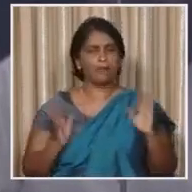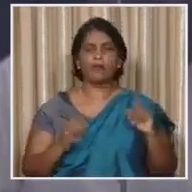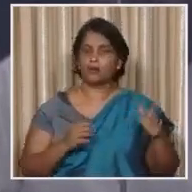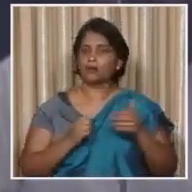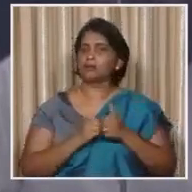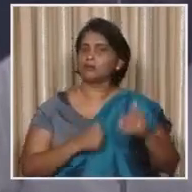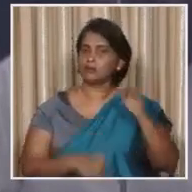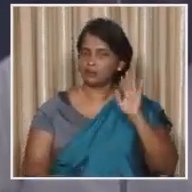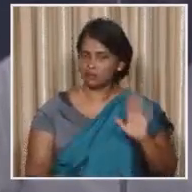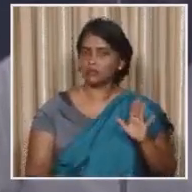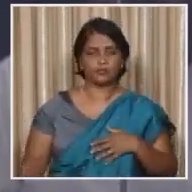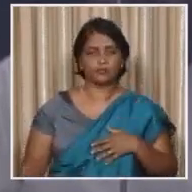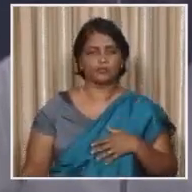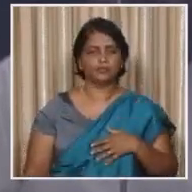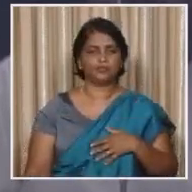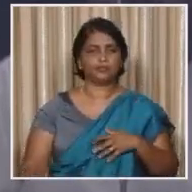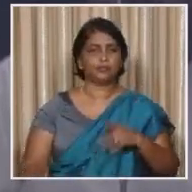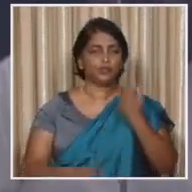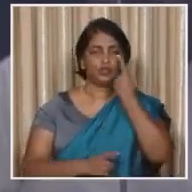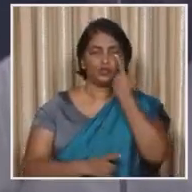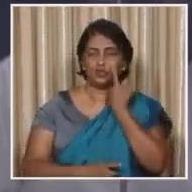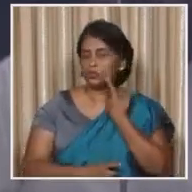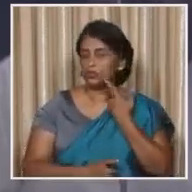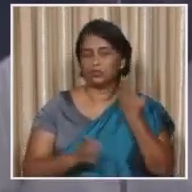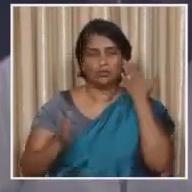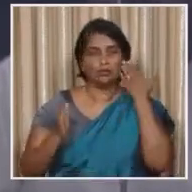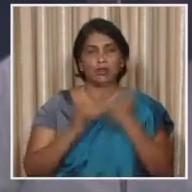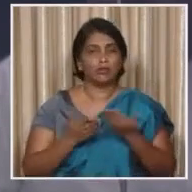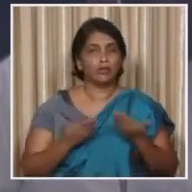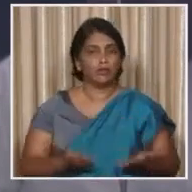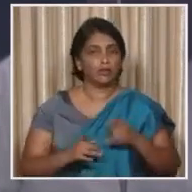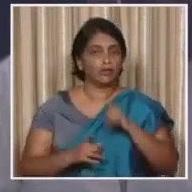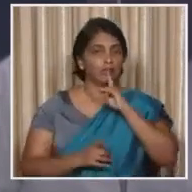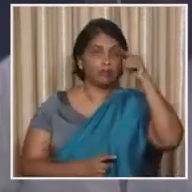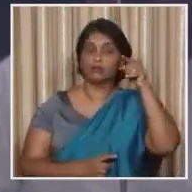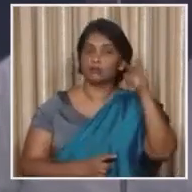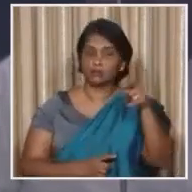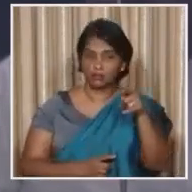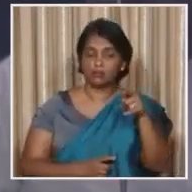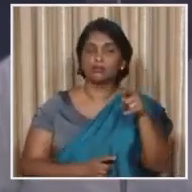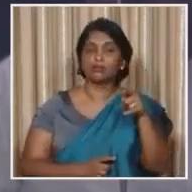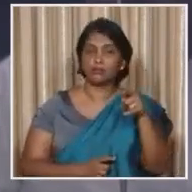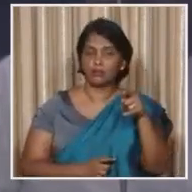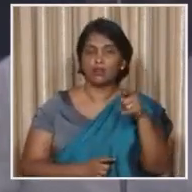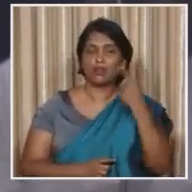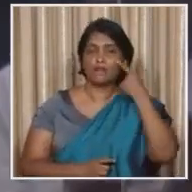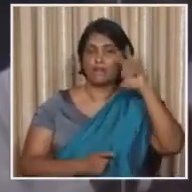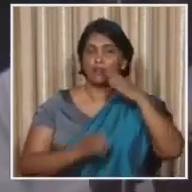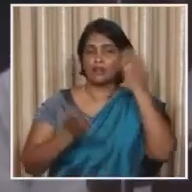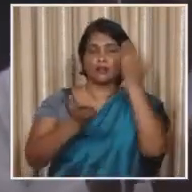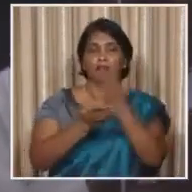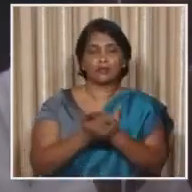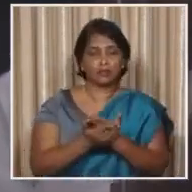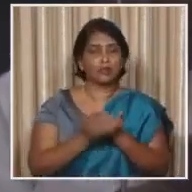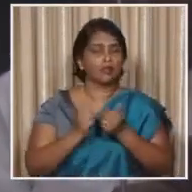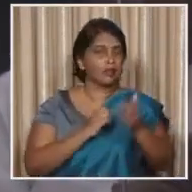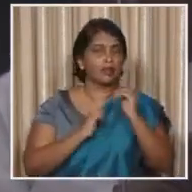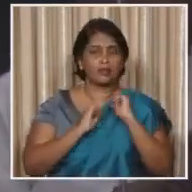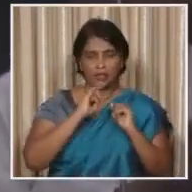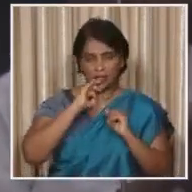ඒ භූමිකාව ඉටු කරන්න සමත් වුණා. ඛේදජනක කාරණේ තමයි මේ වර්තමාන කතානායකතුමාට රිවයි විශ්වාසභංග යෝජනා ගෙනෙන්න සිද්ධ